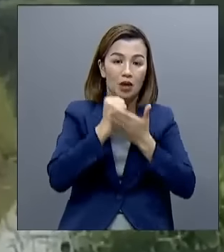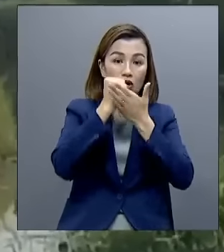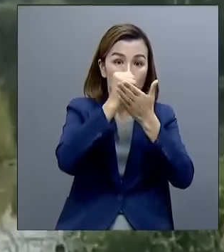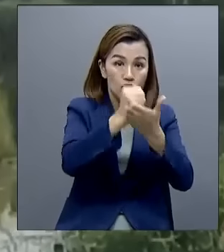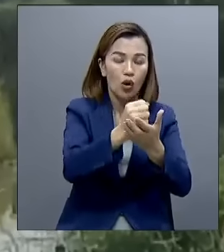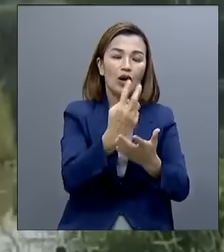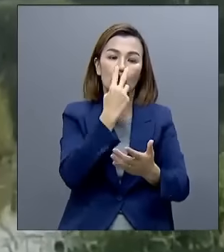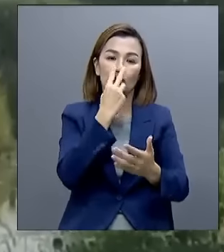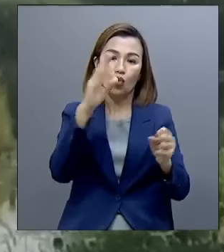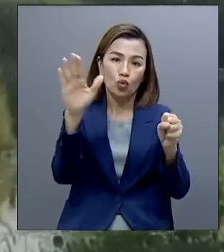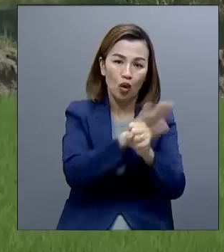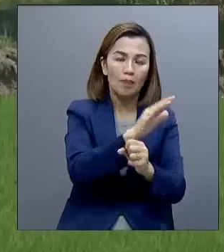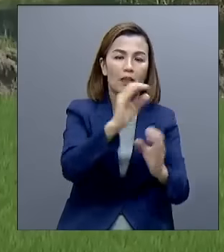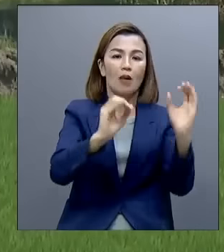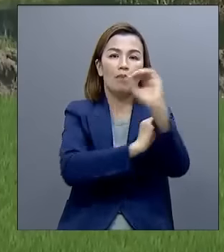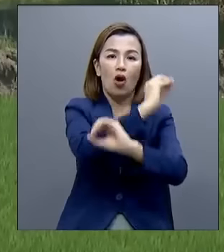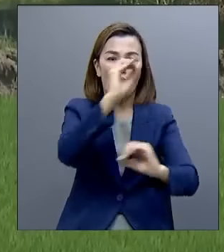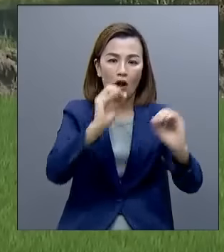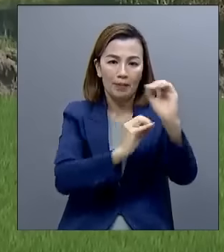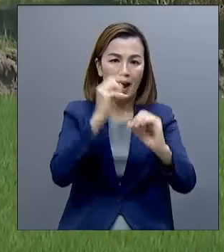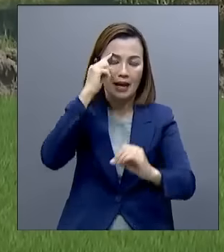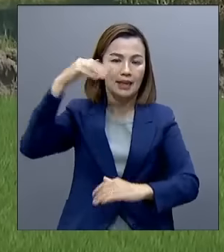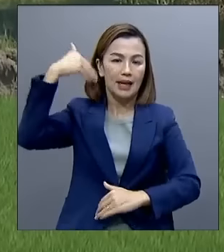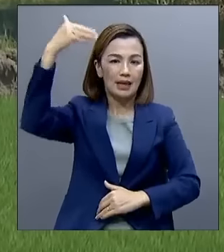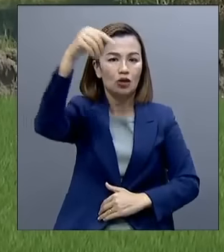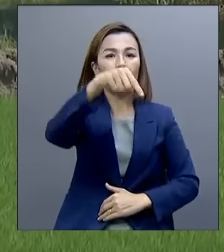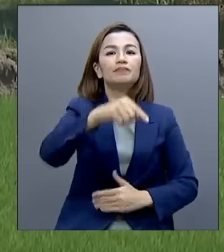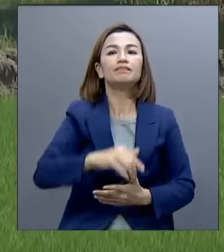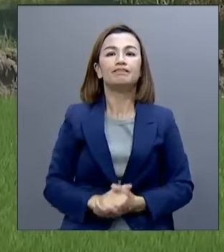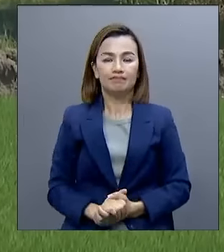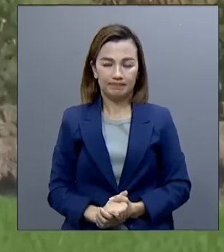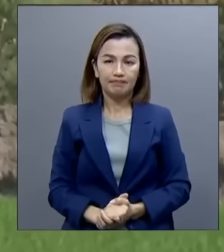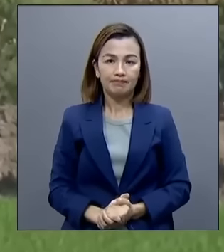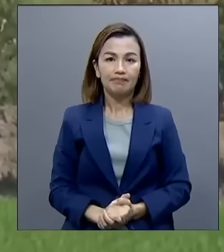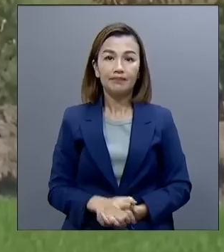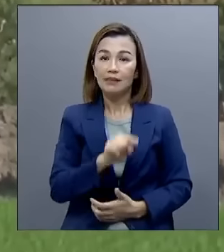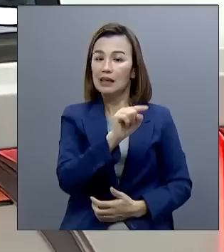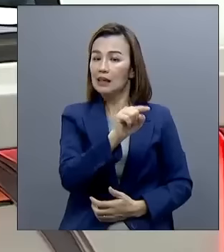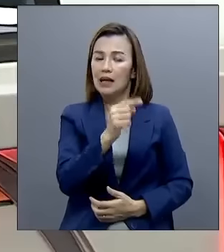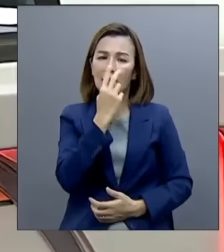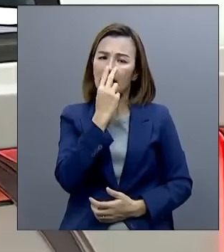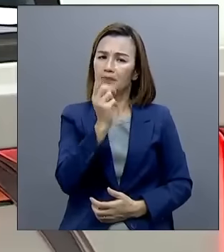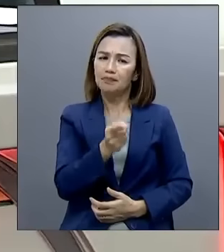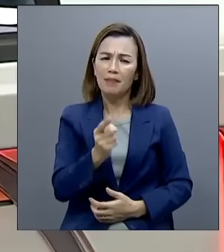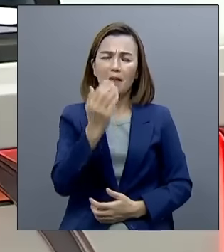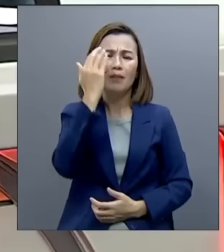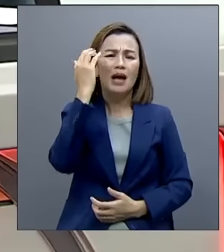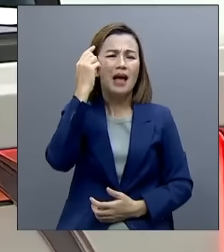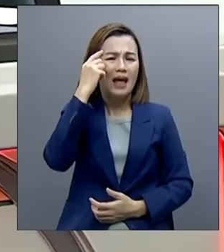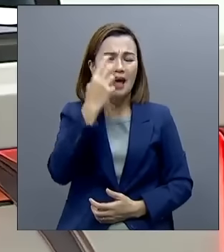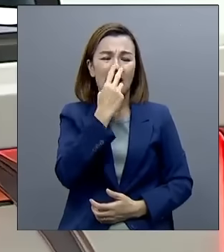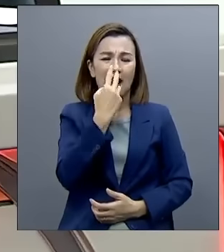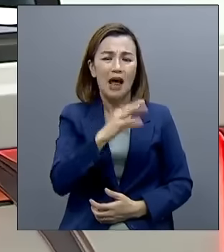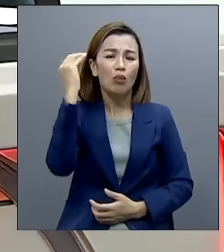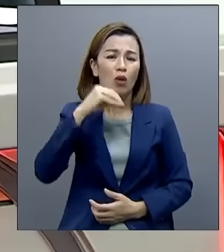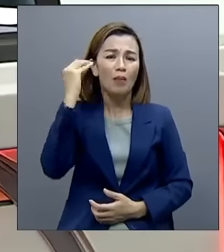บคอบรัดกุมป้องกันการเกิดเหตุในลักษณะนี้อีกแต่คุณผู้ชมเหตุการณ์ลักษณะนี้อย่างที่เราทราบมันเกิดมาบ่อยครั้งนะคะ